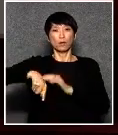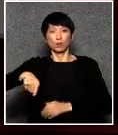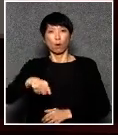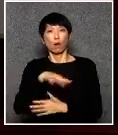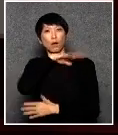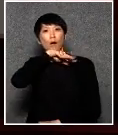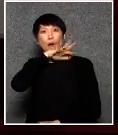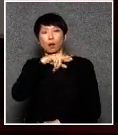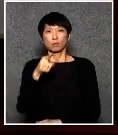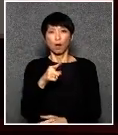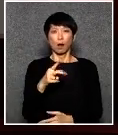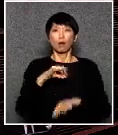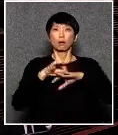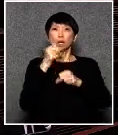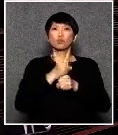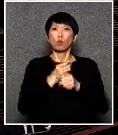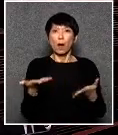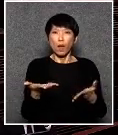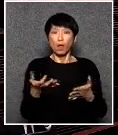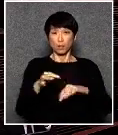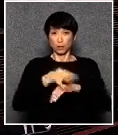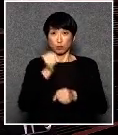嚟咩？金做嘅咩？